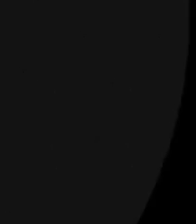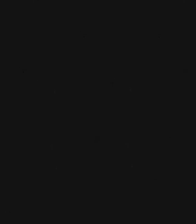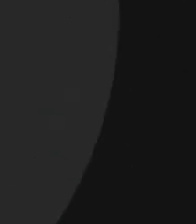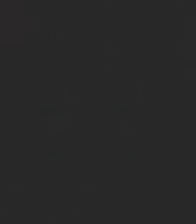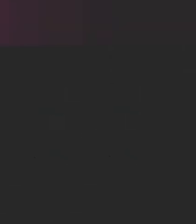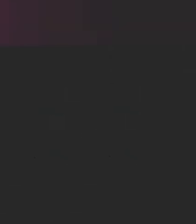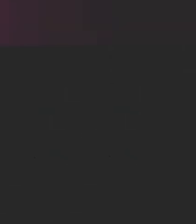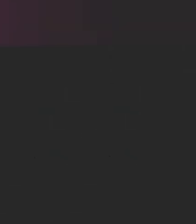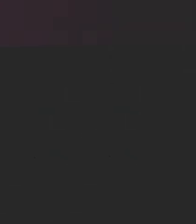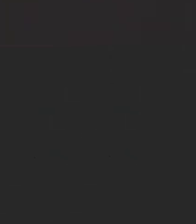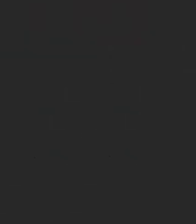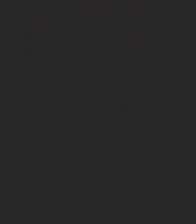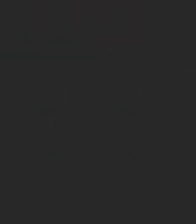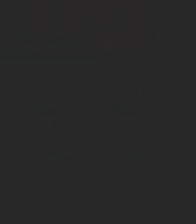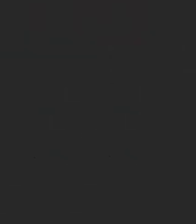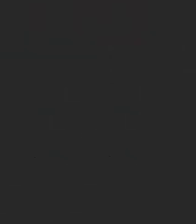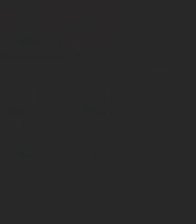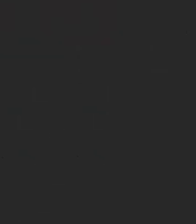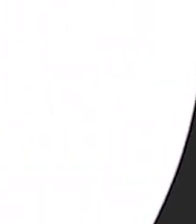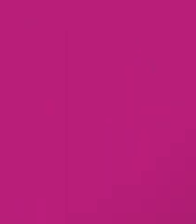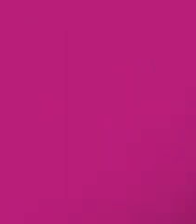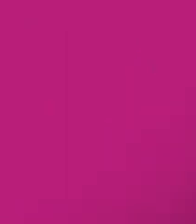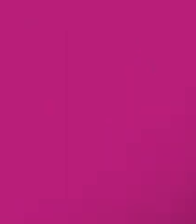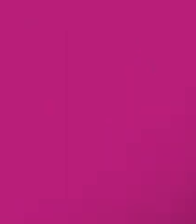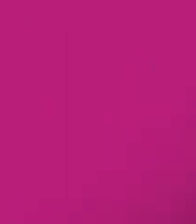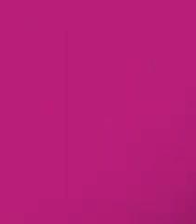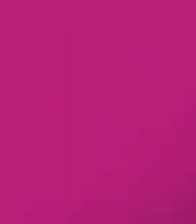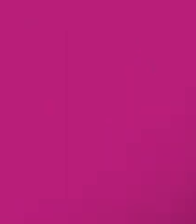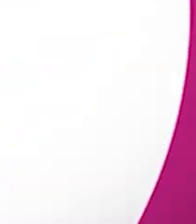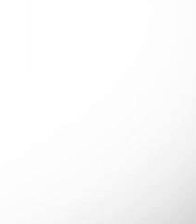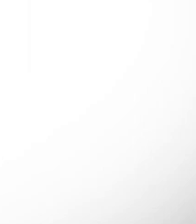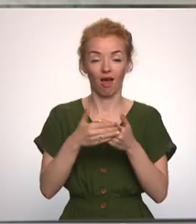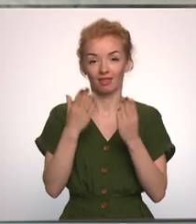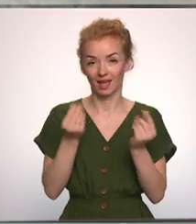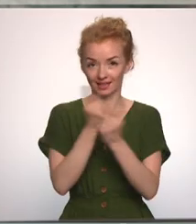Re! Viss ēters ir te!